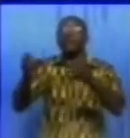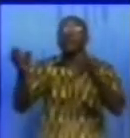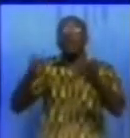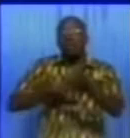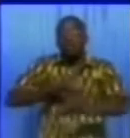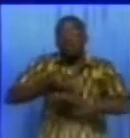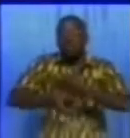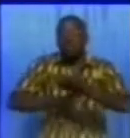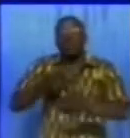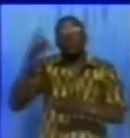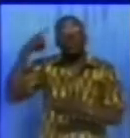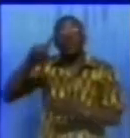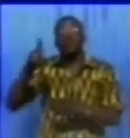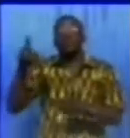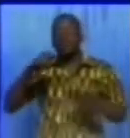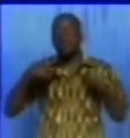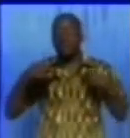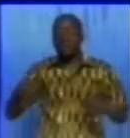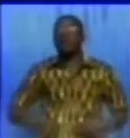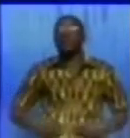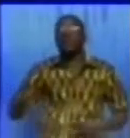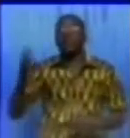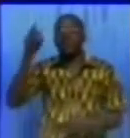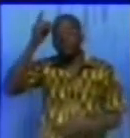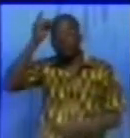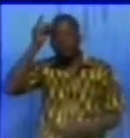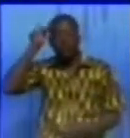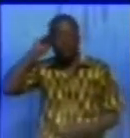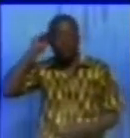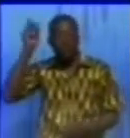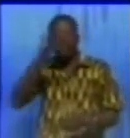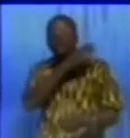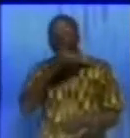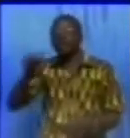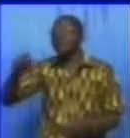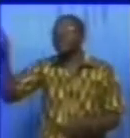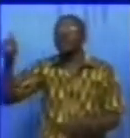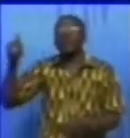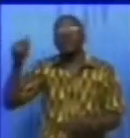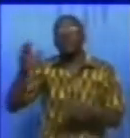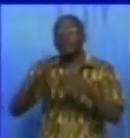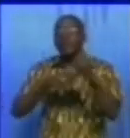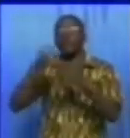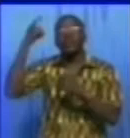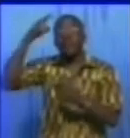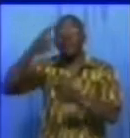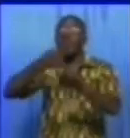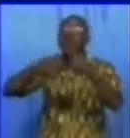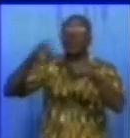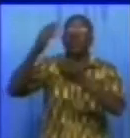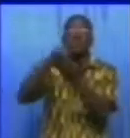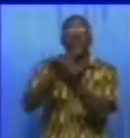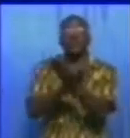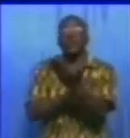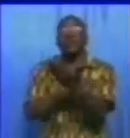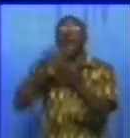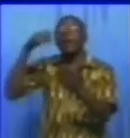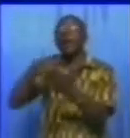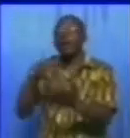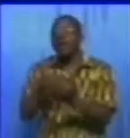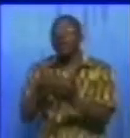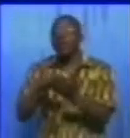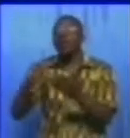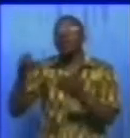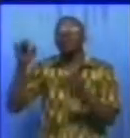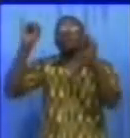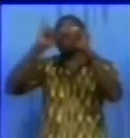et de loisirs agréable aux habitants de Dori. Les deux autres en cours de réalisation viendront améliorer davantage l'image de la